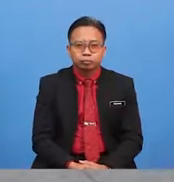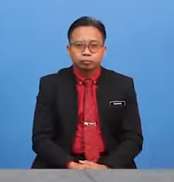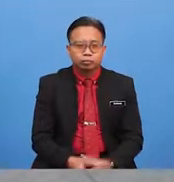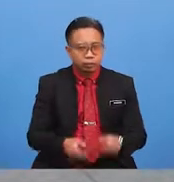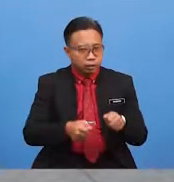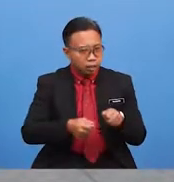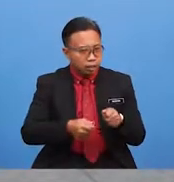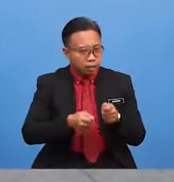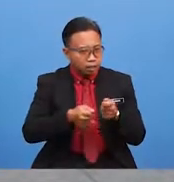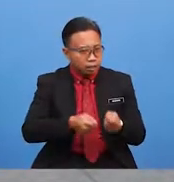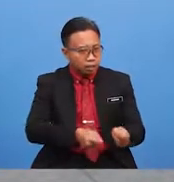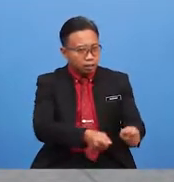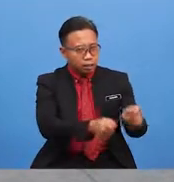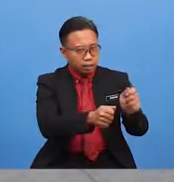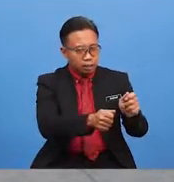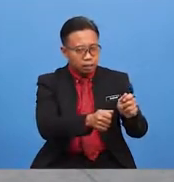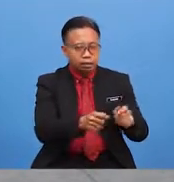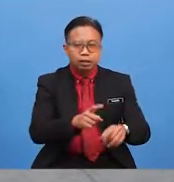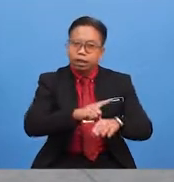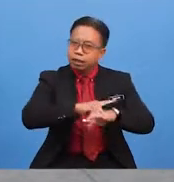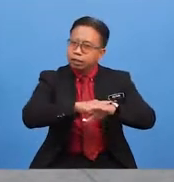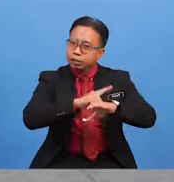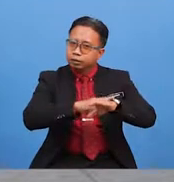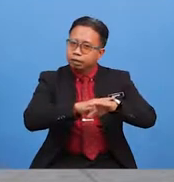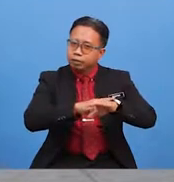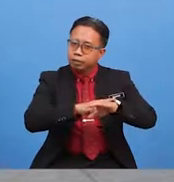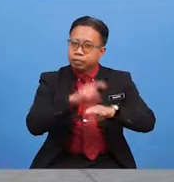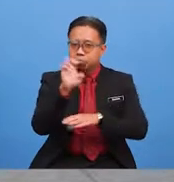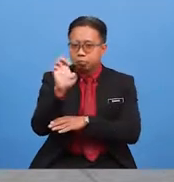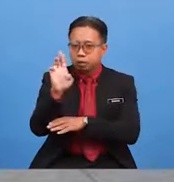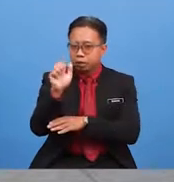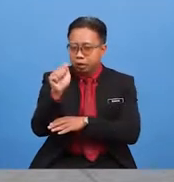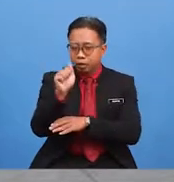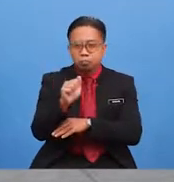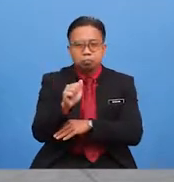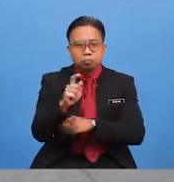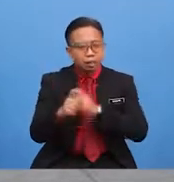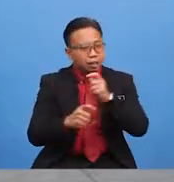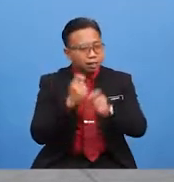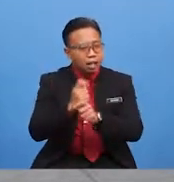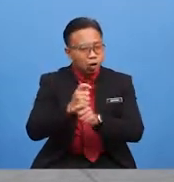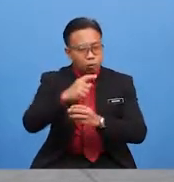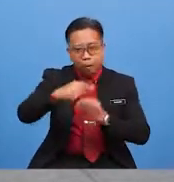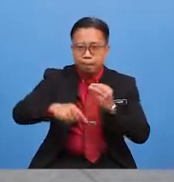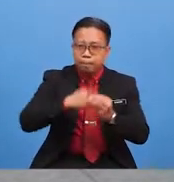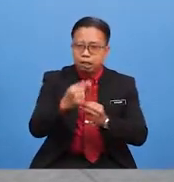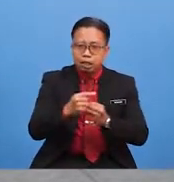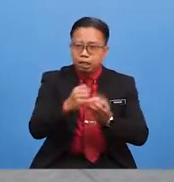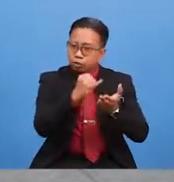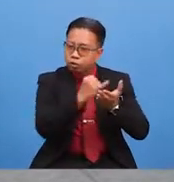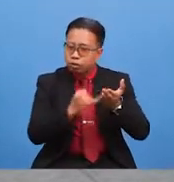Aliran atau dipanggil juga zaman atau era, iaitu tahun bila karya itu